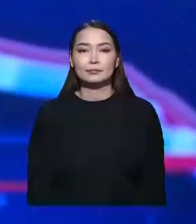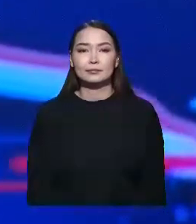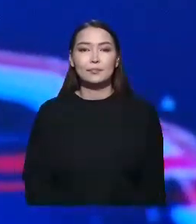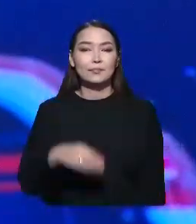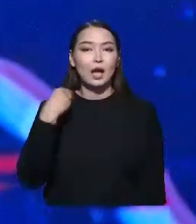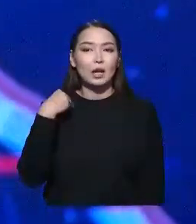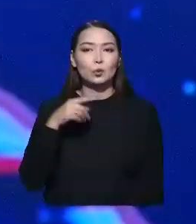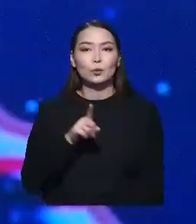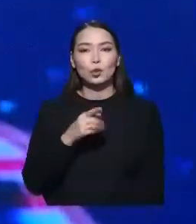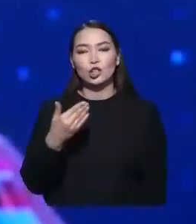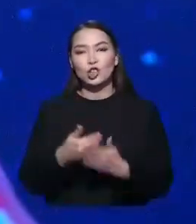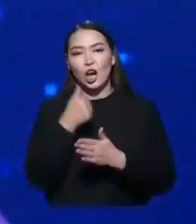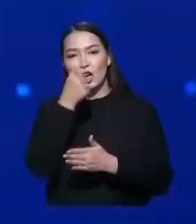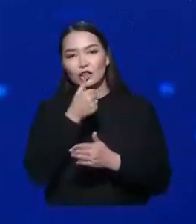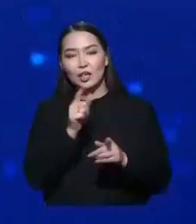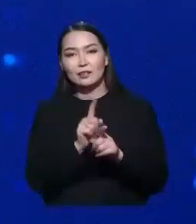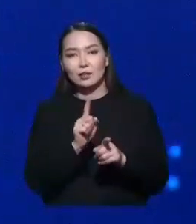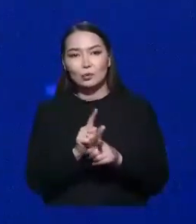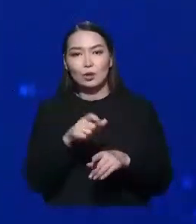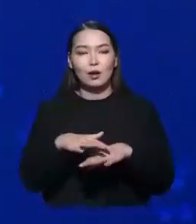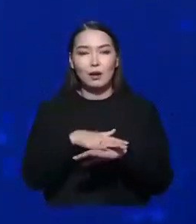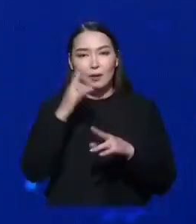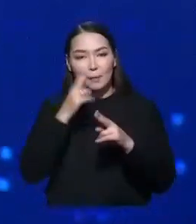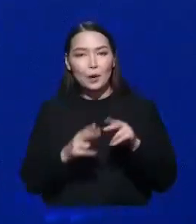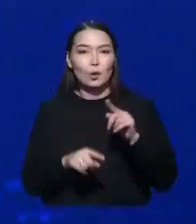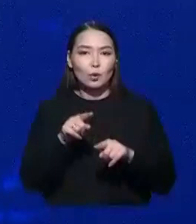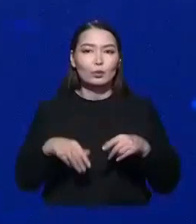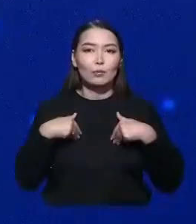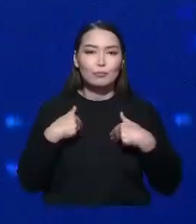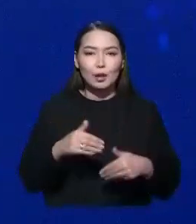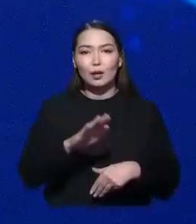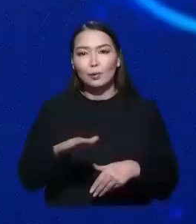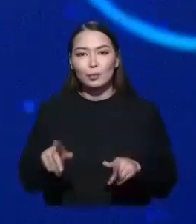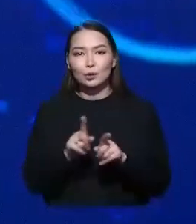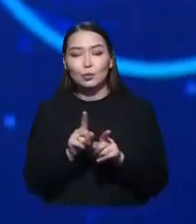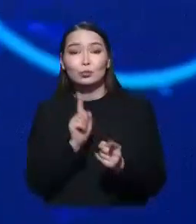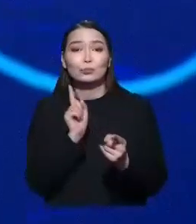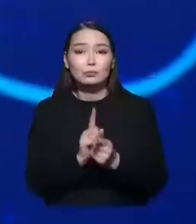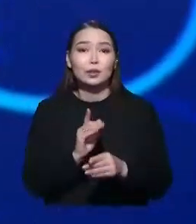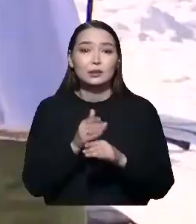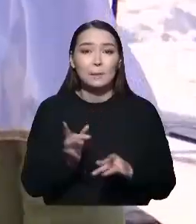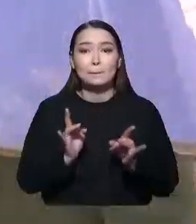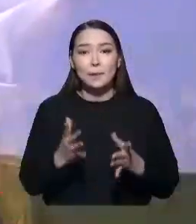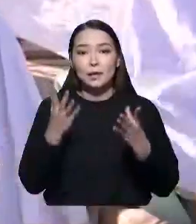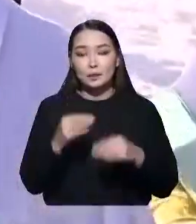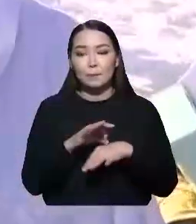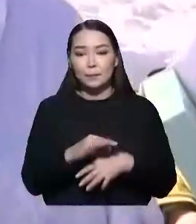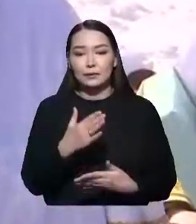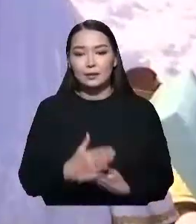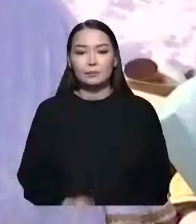Ақтөбеде де жаңа жылға аман жеткен жұрт ағайын туысын құттықтап, кішілер үлкендерге көрісіп барып, мереке кеңінен аталып өтілуде.